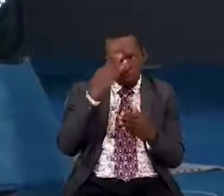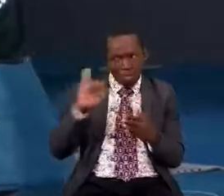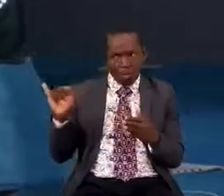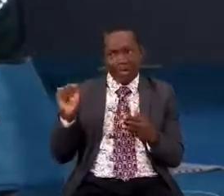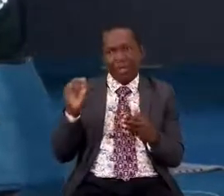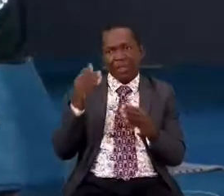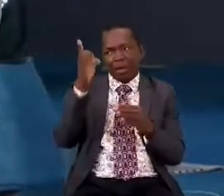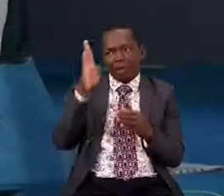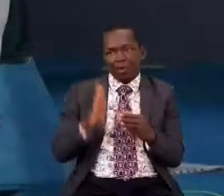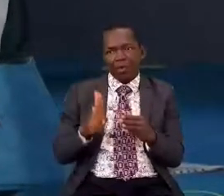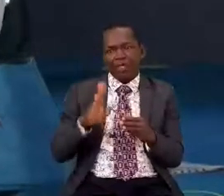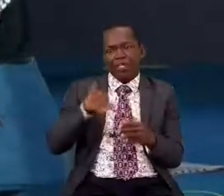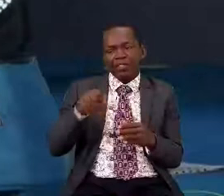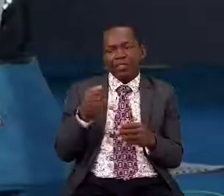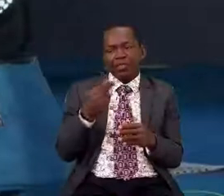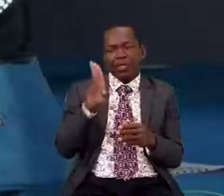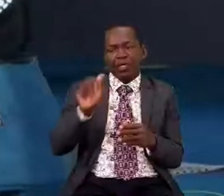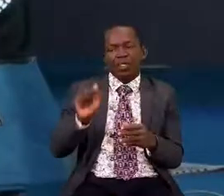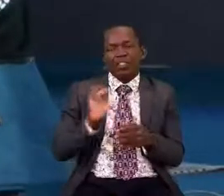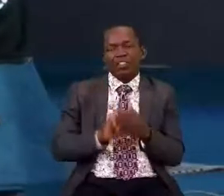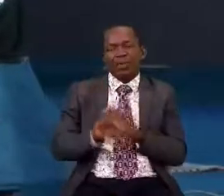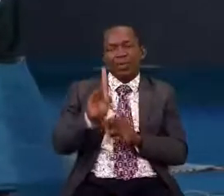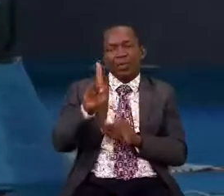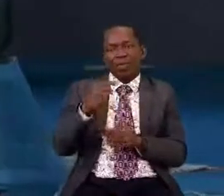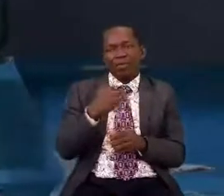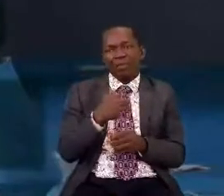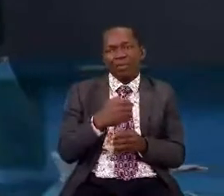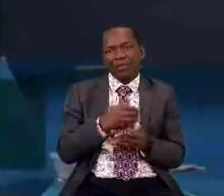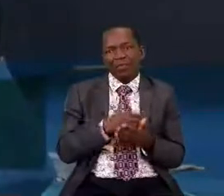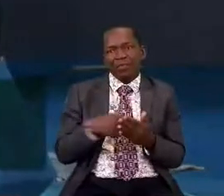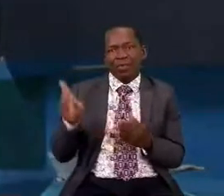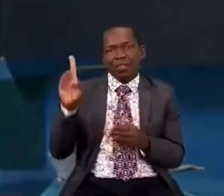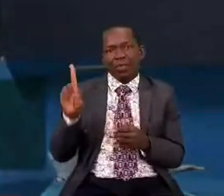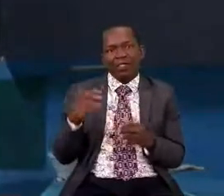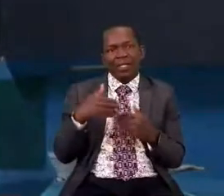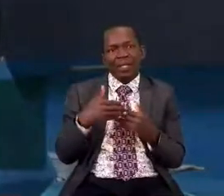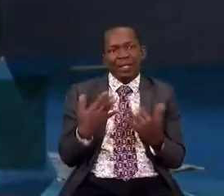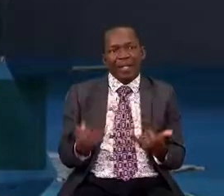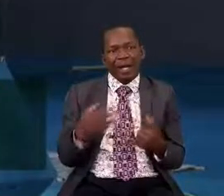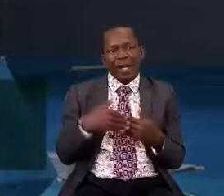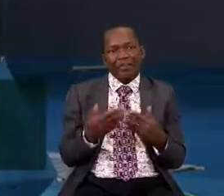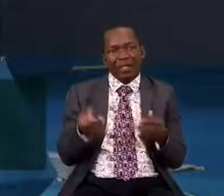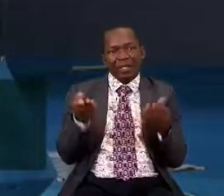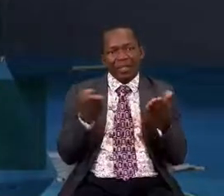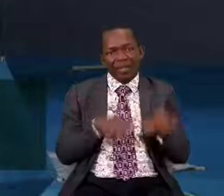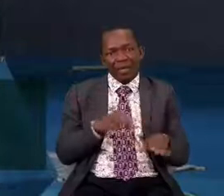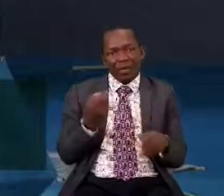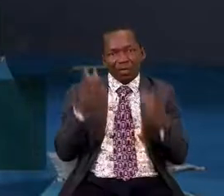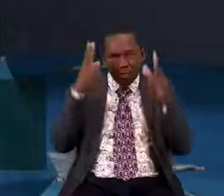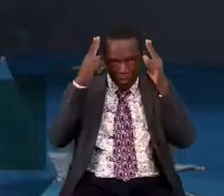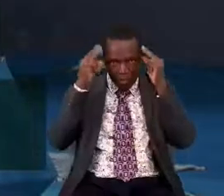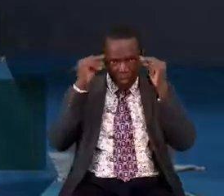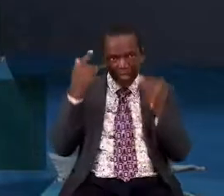Moïse, serviteur de l'Éternel, l'Éternel dit à Josué, fils de